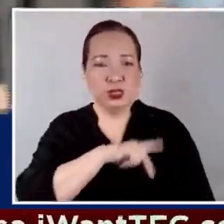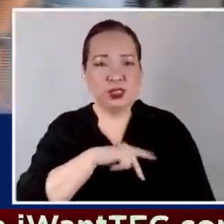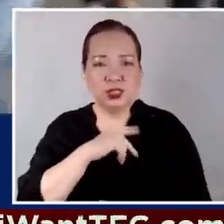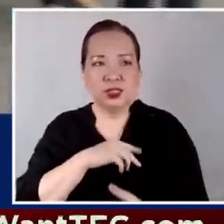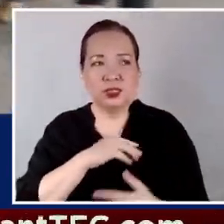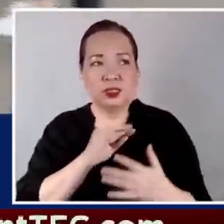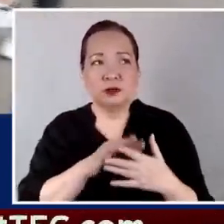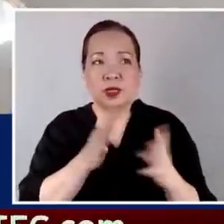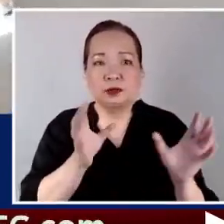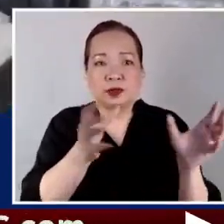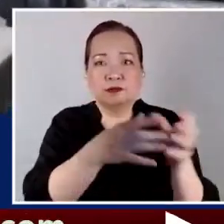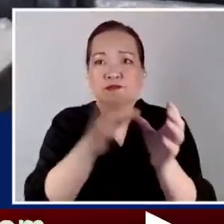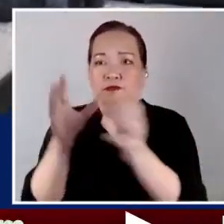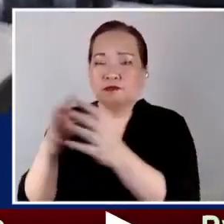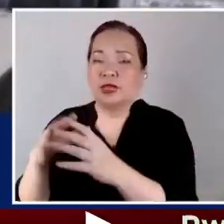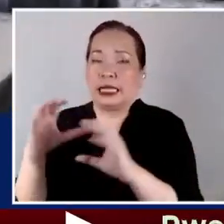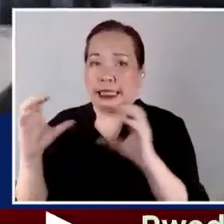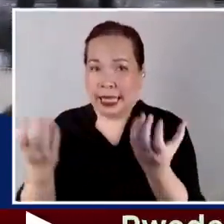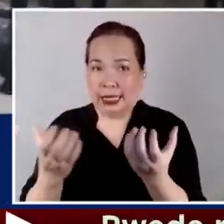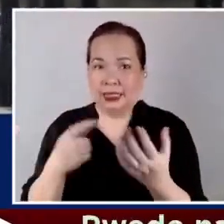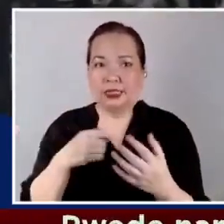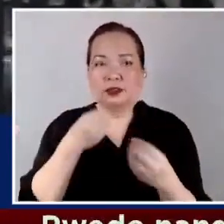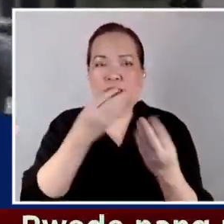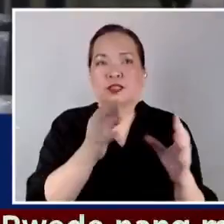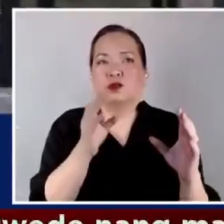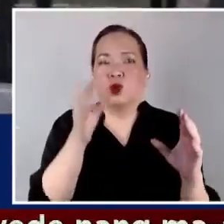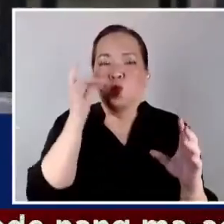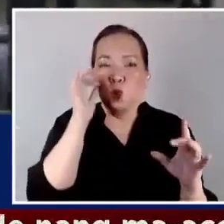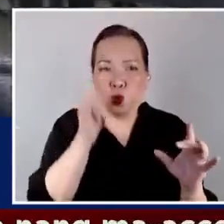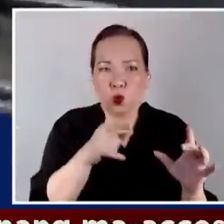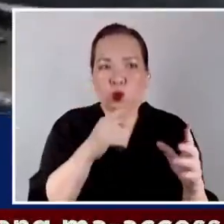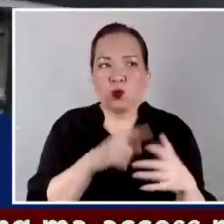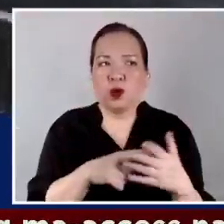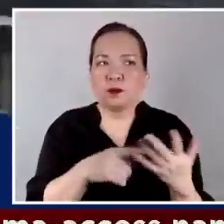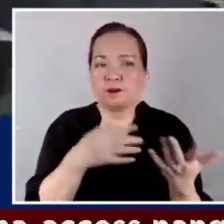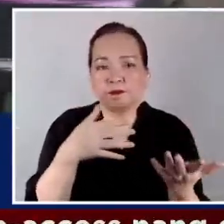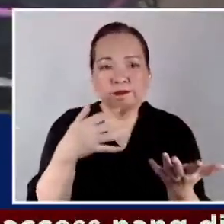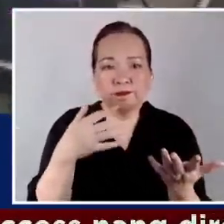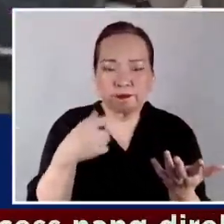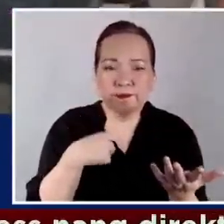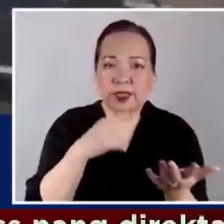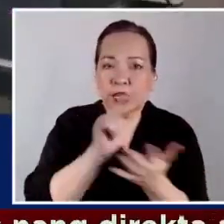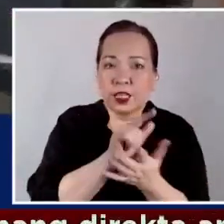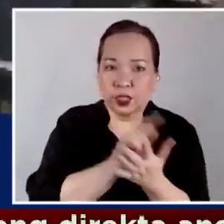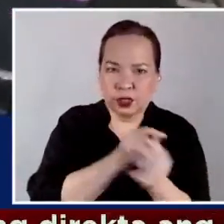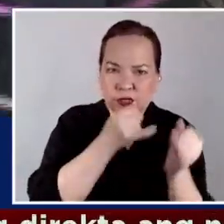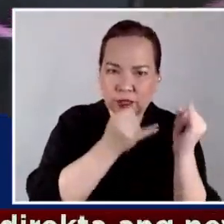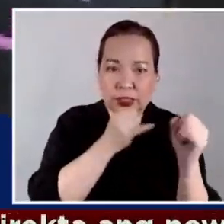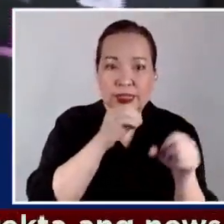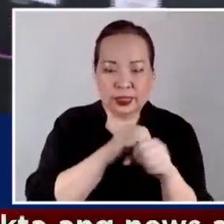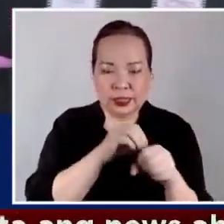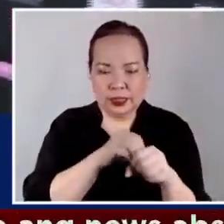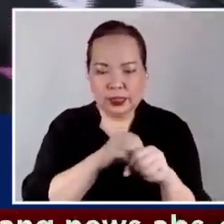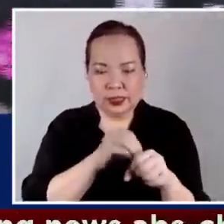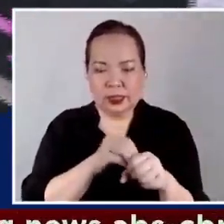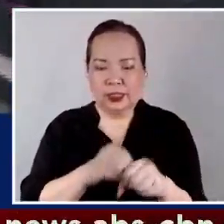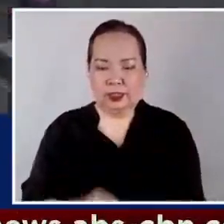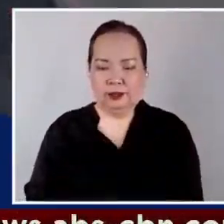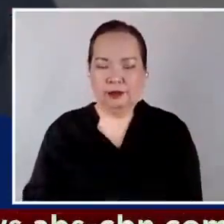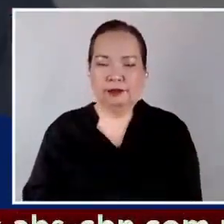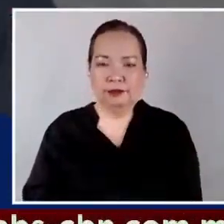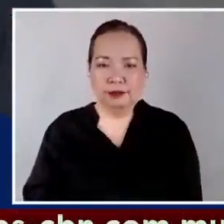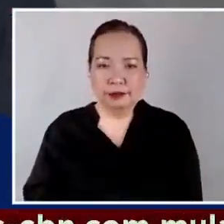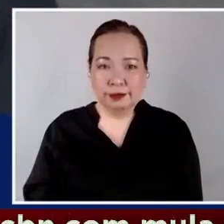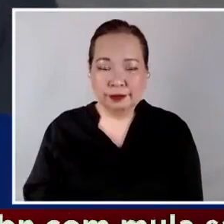by sections. Mag-i-install kami ng mga aralin doon at saka mga lessons para it will serve as